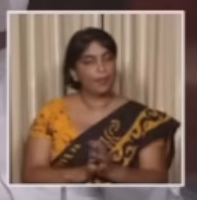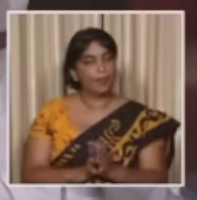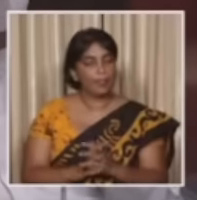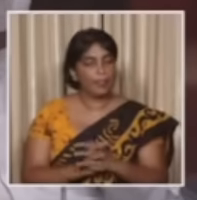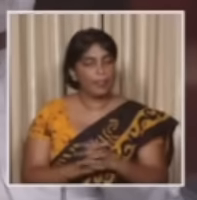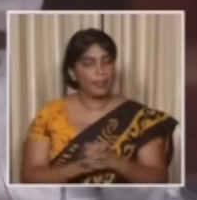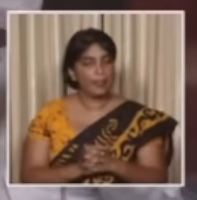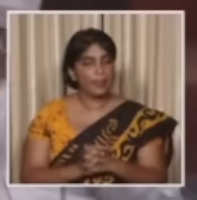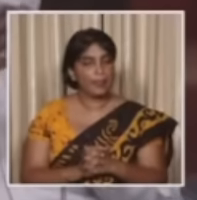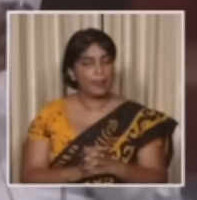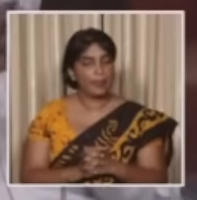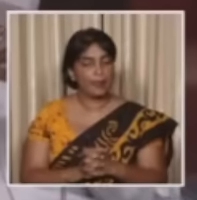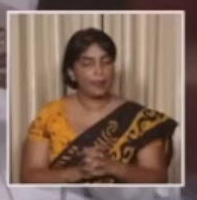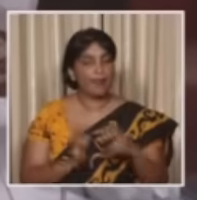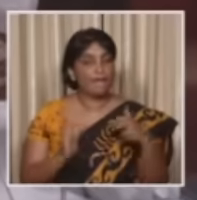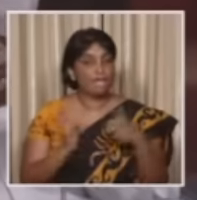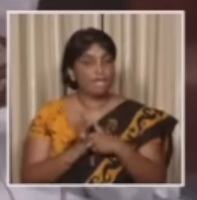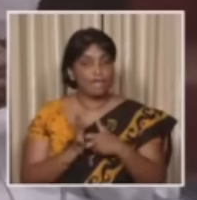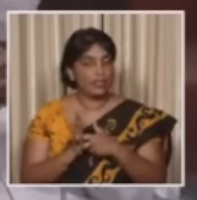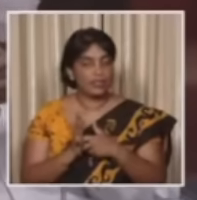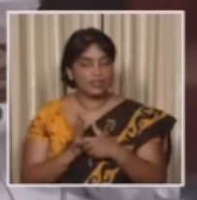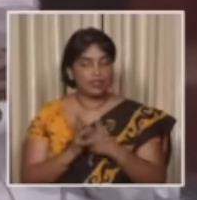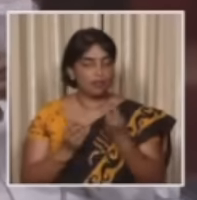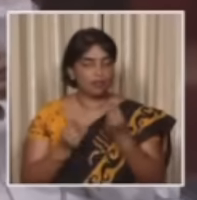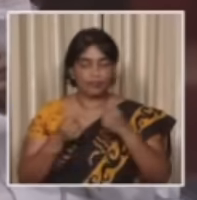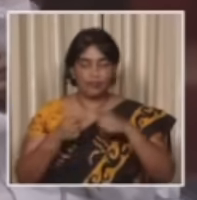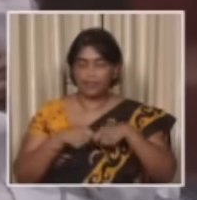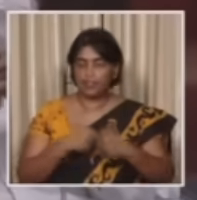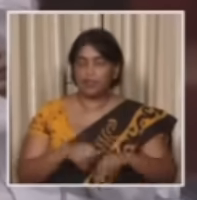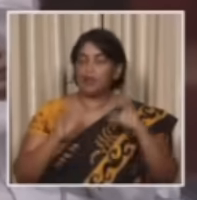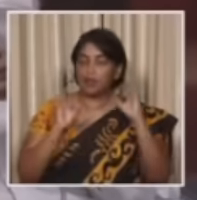වීසා කෝස් 0 මං හිතන්නේ ඉන්දියාවෙන් එන්න ඇති වෙන්නේ.